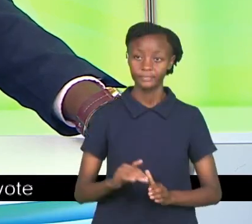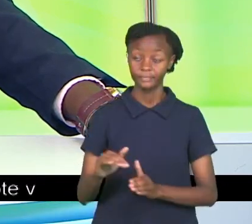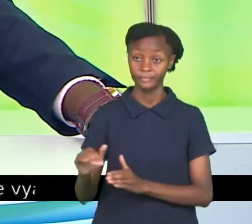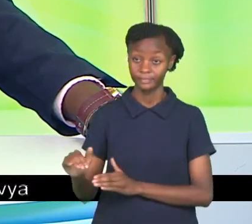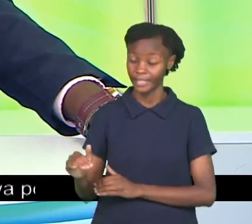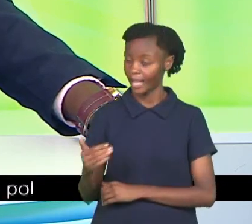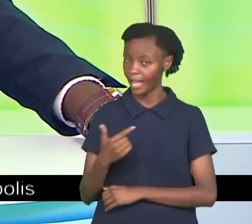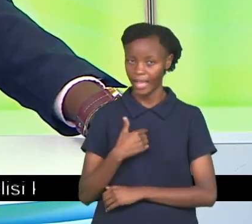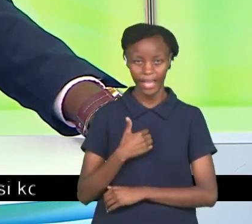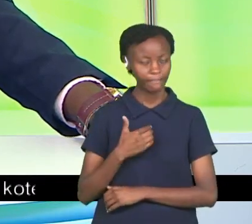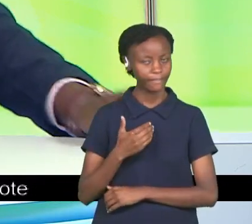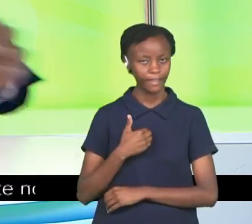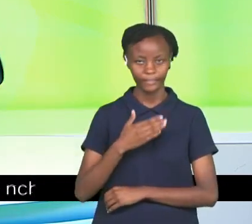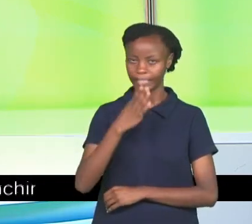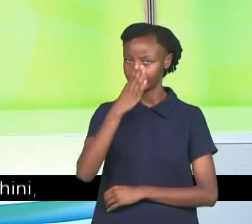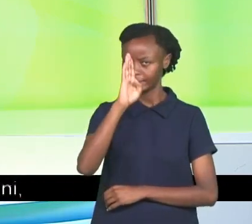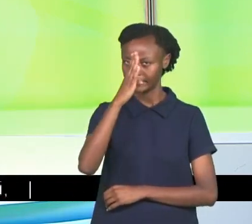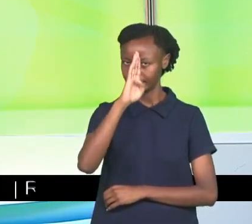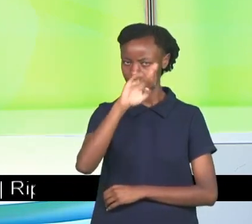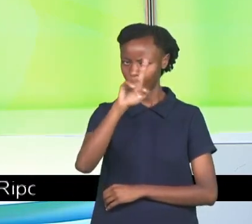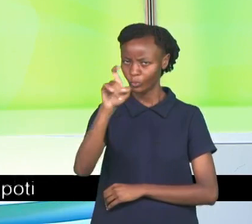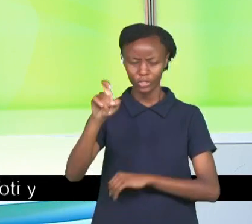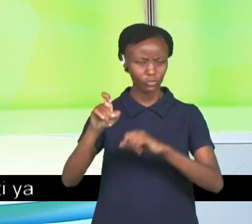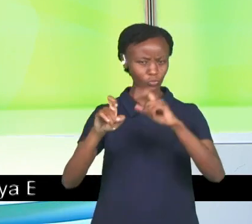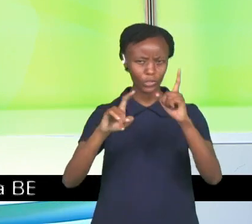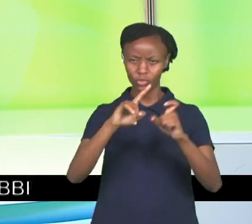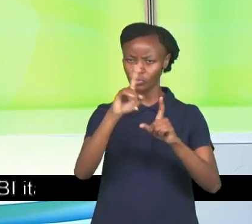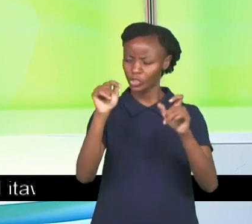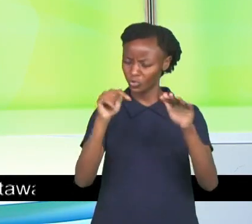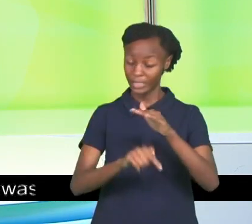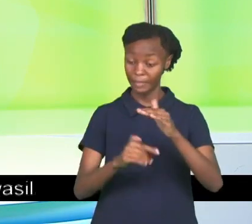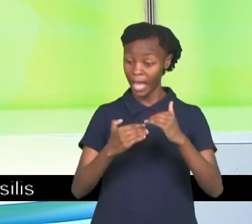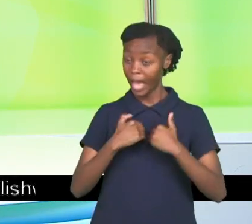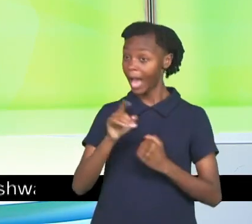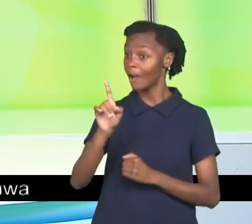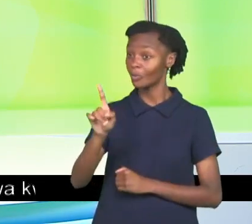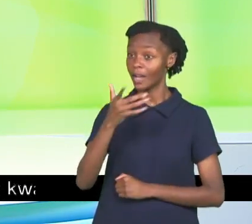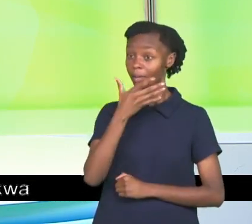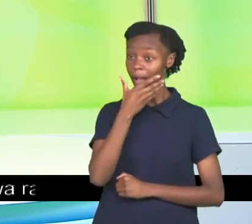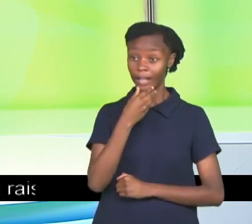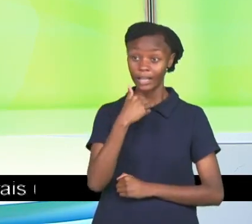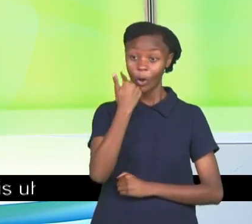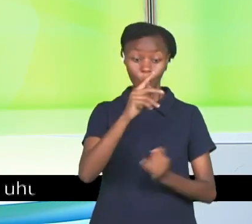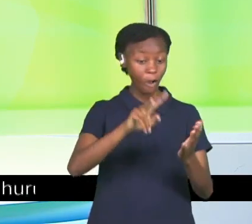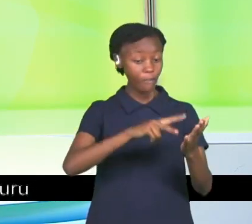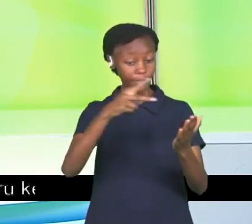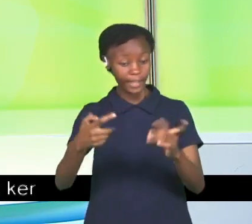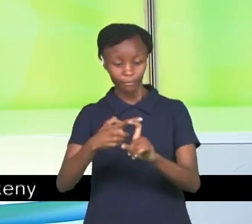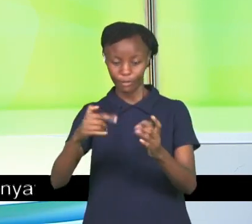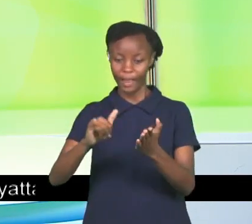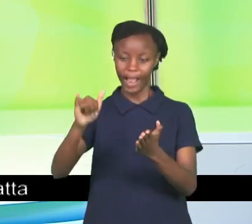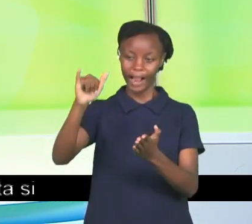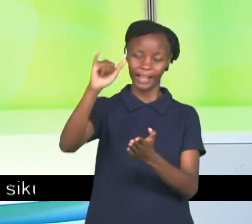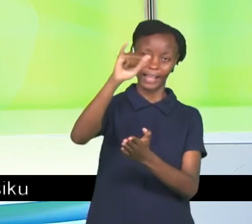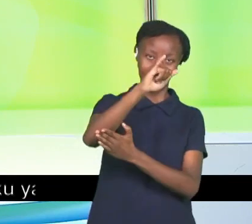Limezua utata hili na sasa limezua gumzo zaidi. Utata kuhusiana na jamaa alianguka kutoka kwa ndege ya Kenya Airways